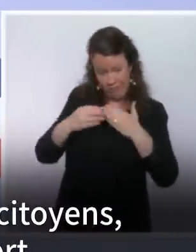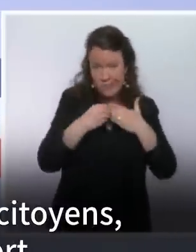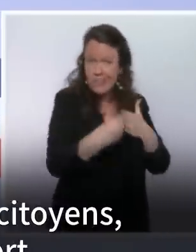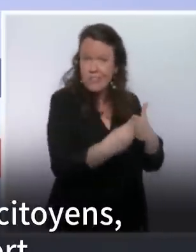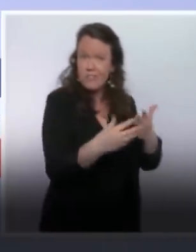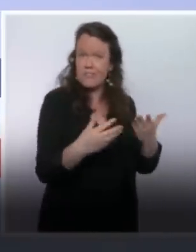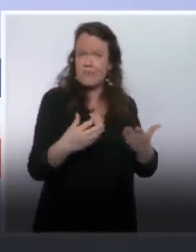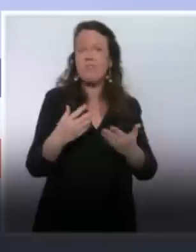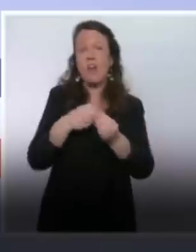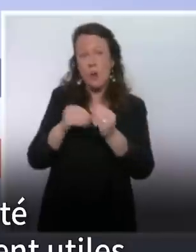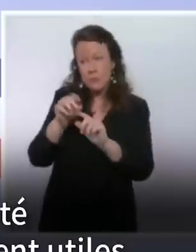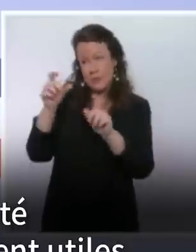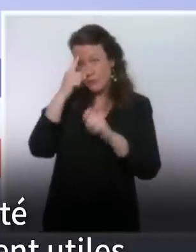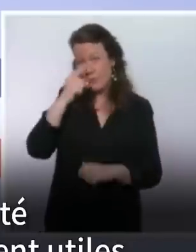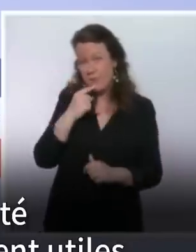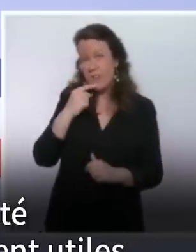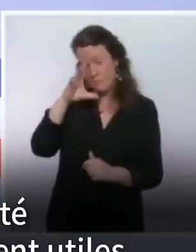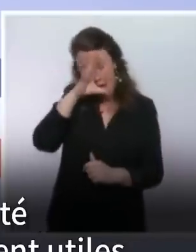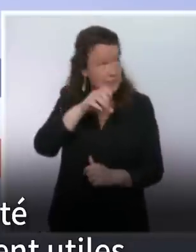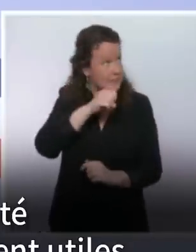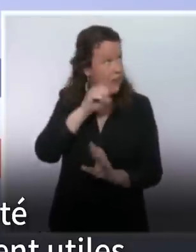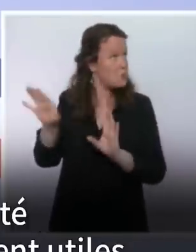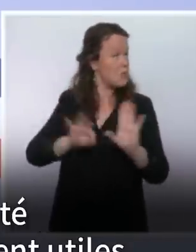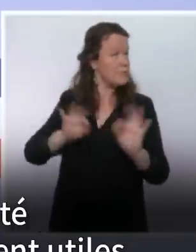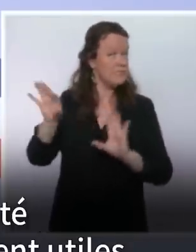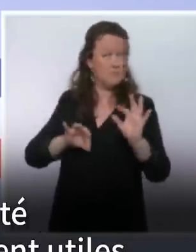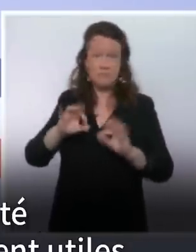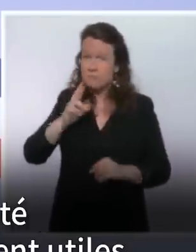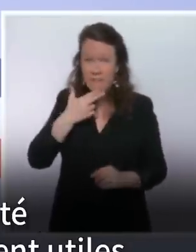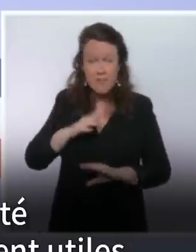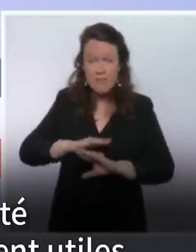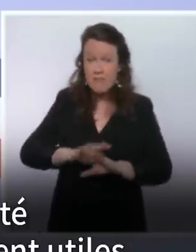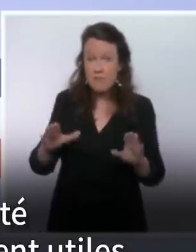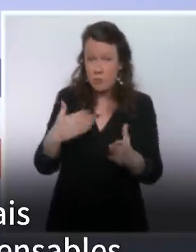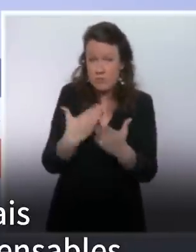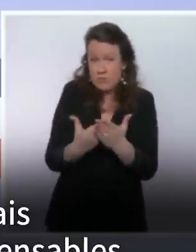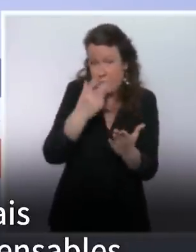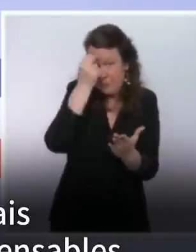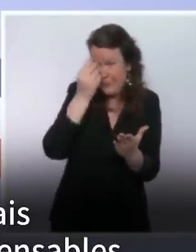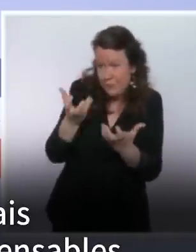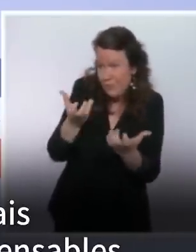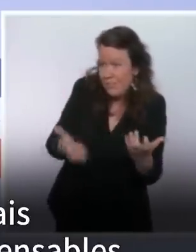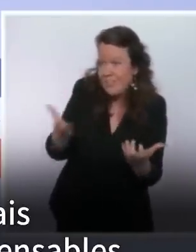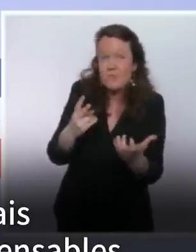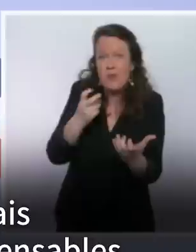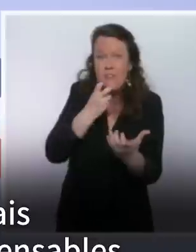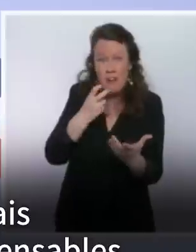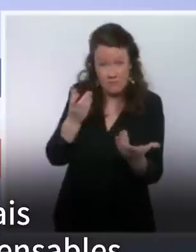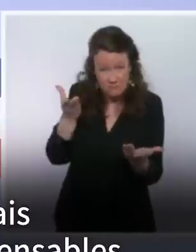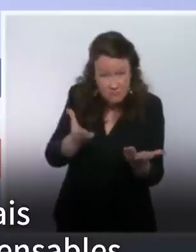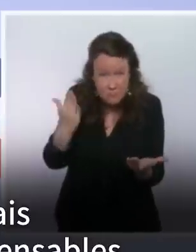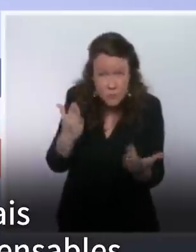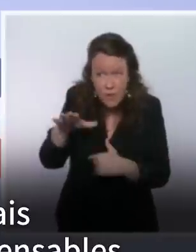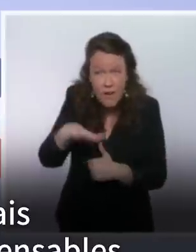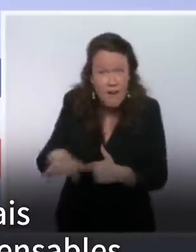l'occurrence tirés au sort, ce qui montre bien qu'on entend cette volonté pour les Français d'être pleinement utiles. Et nous disons aux Français, vous êtes